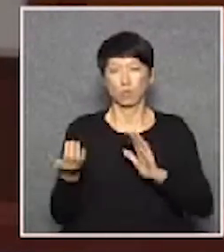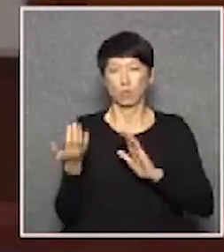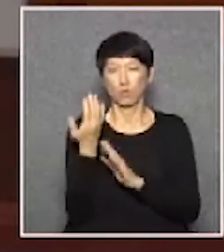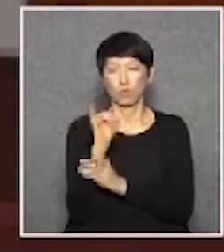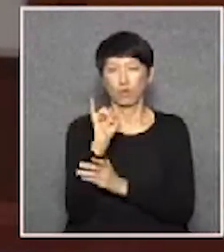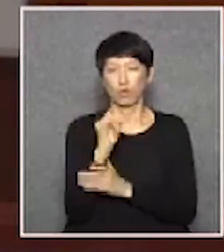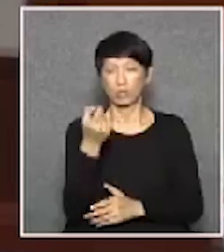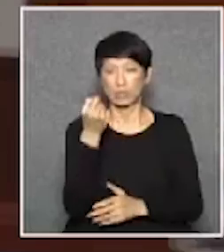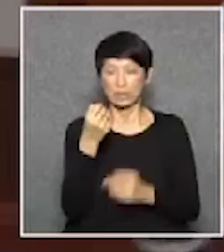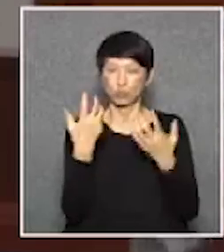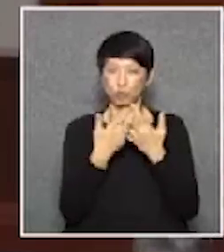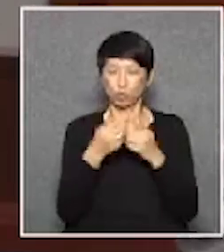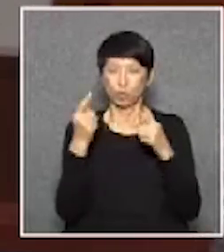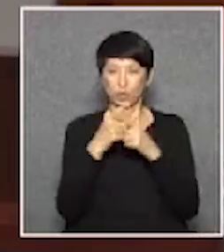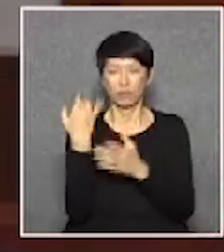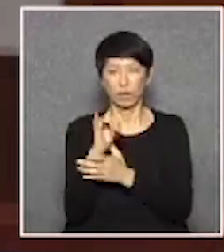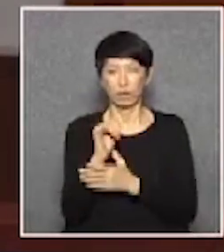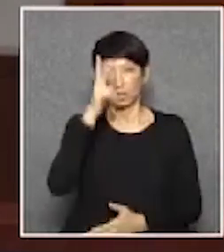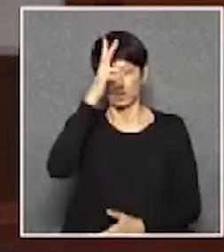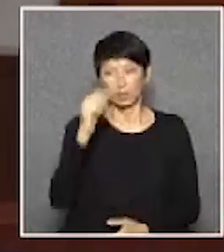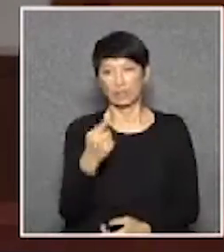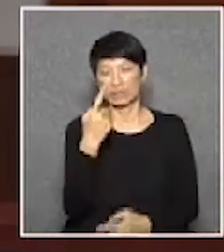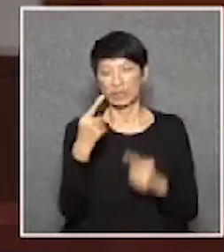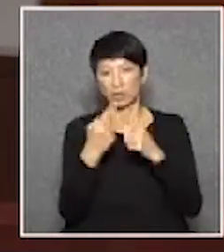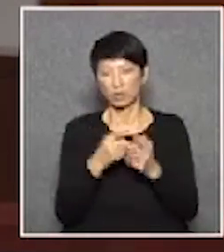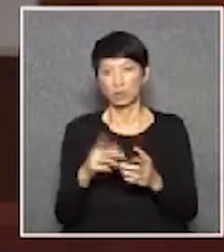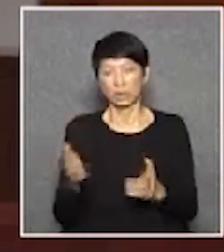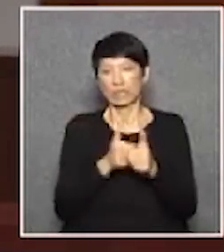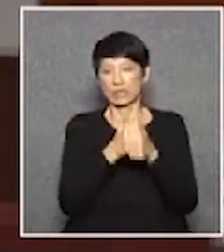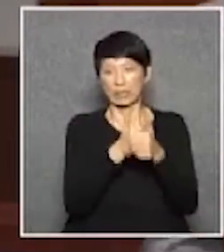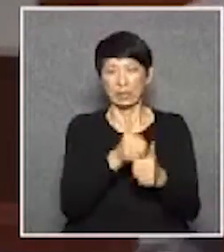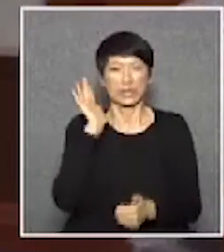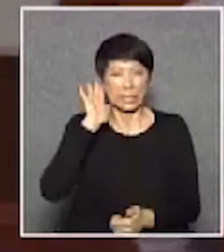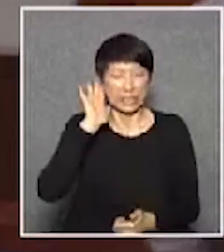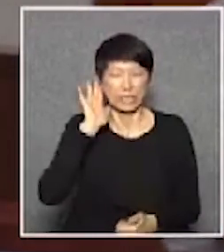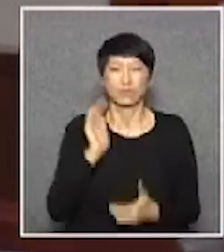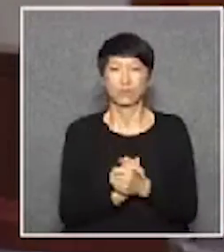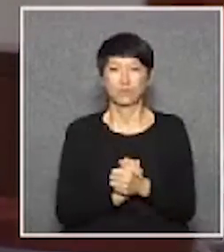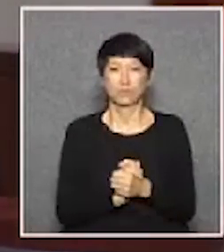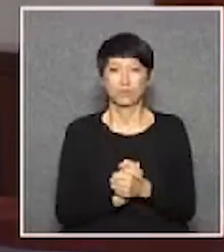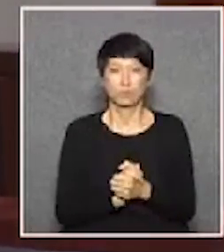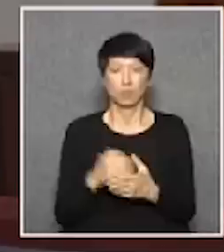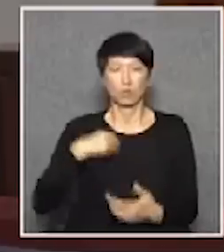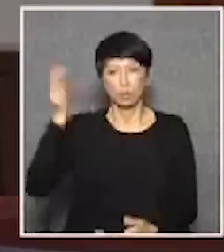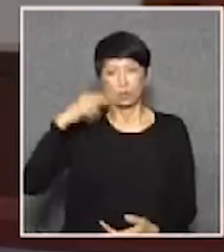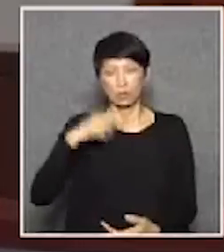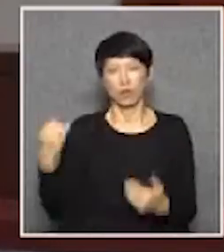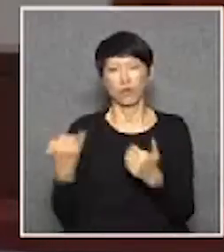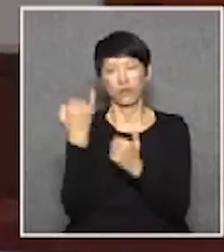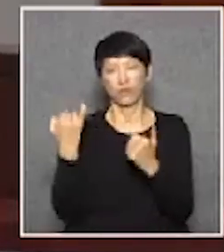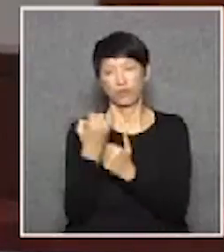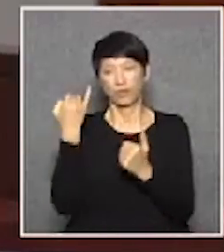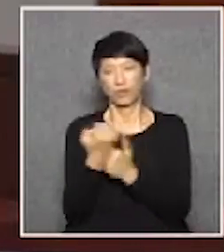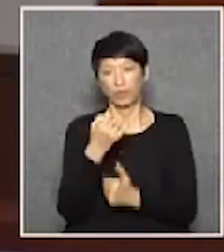于少数，政府不应该一有人反对就当作金科玉律系就好啊，对不对？我哋成日反对政府，你当我是